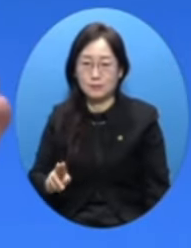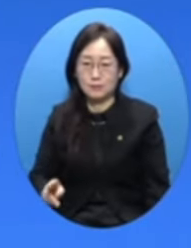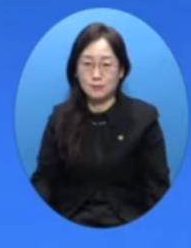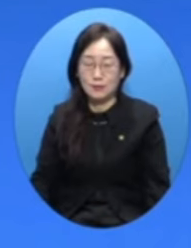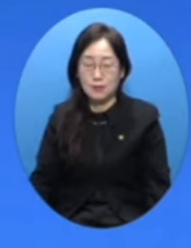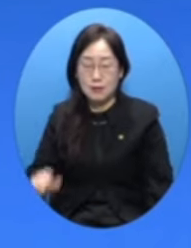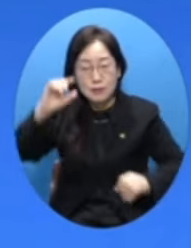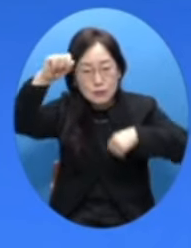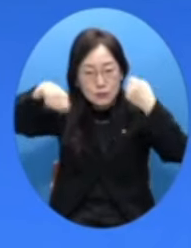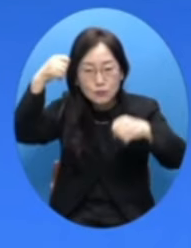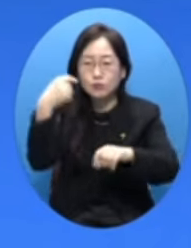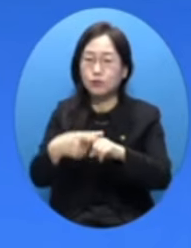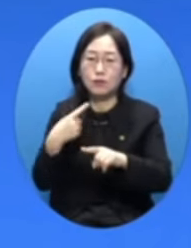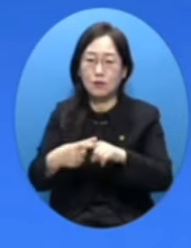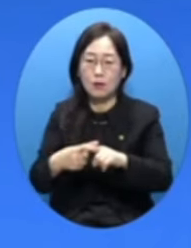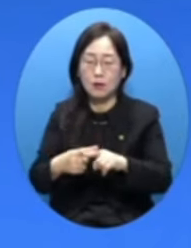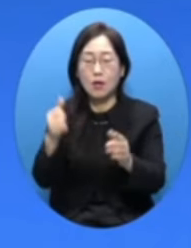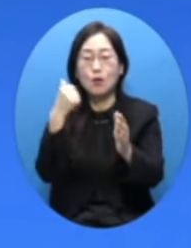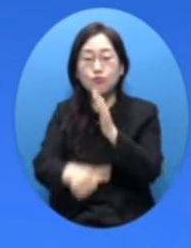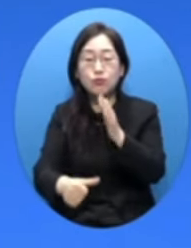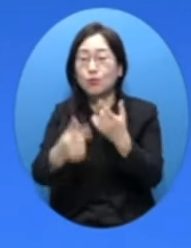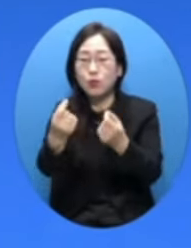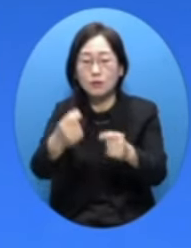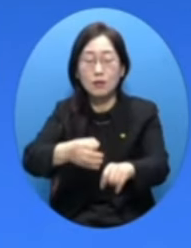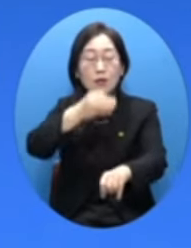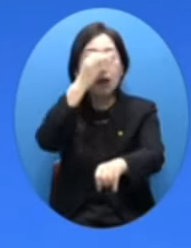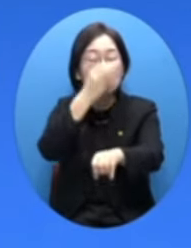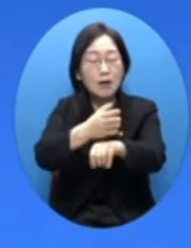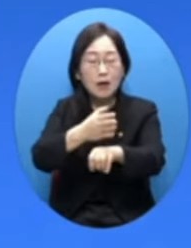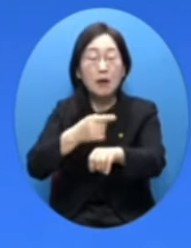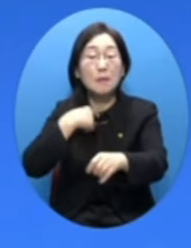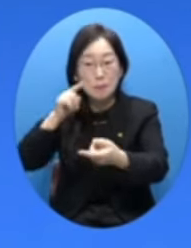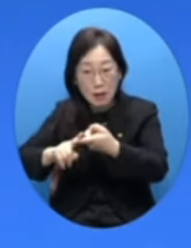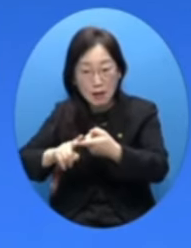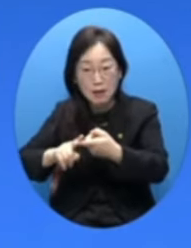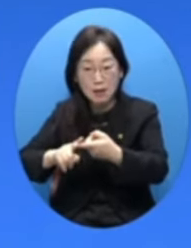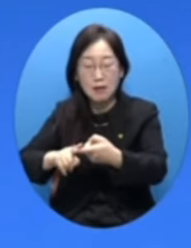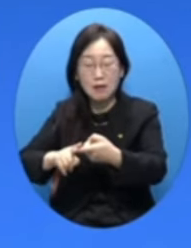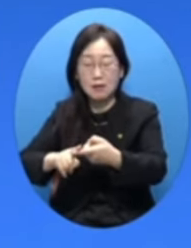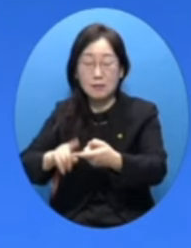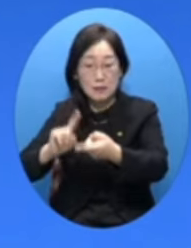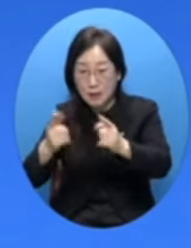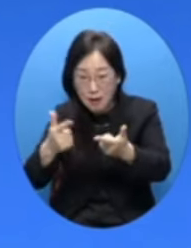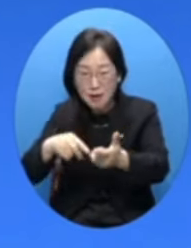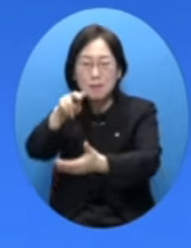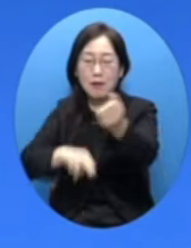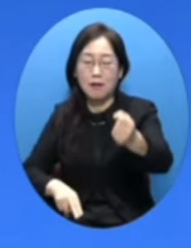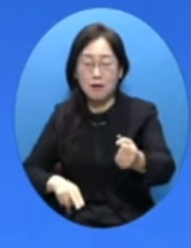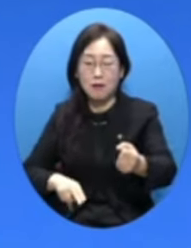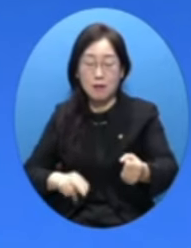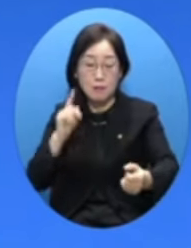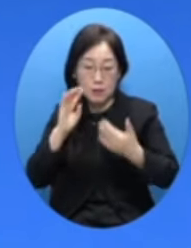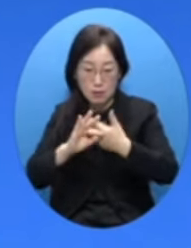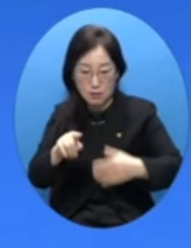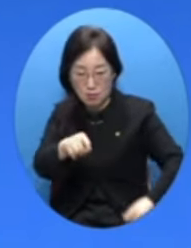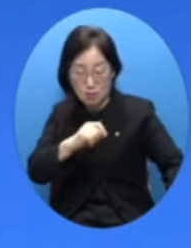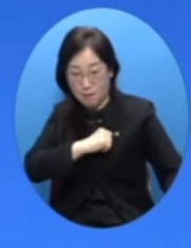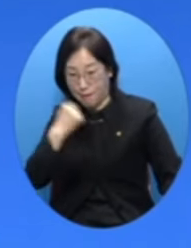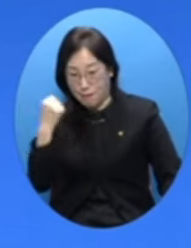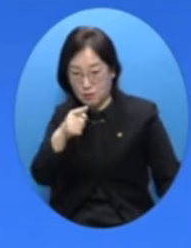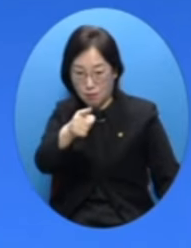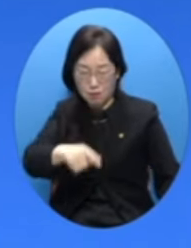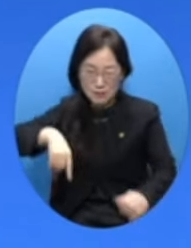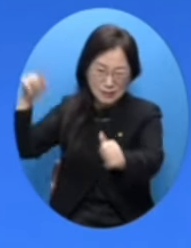짐승과 똑같이 취급을 받았고, 물건처럼 사고 팔았고, 조금이라도 괴로움을 피면 등에 채찍이 때려지고,